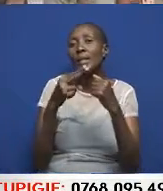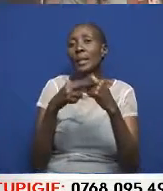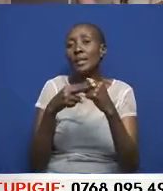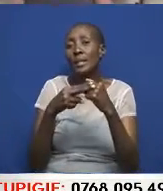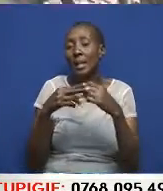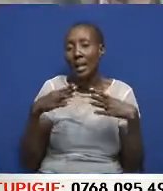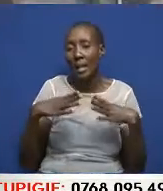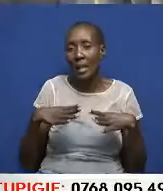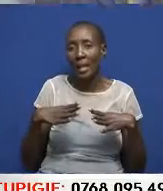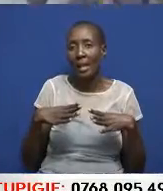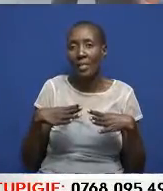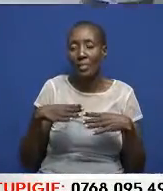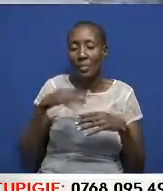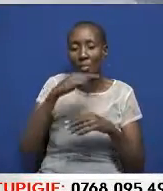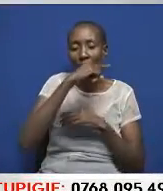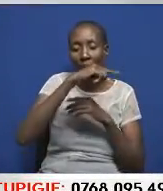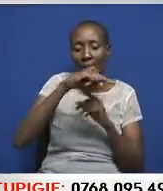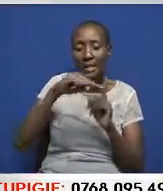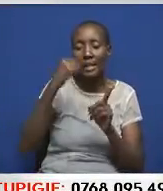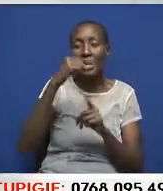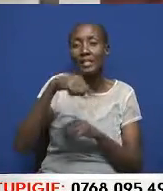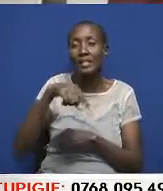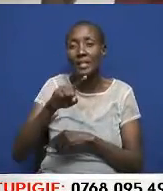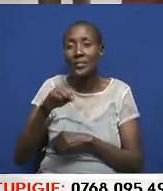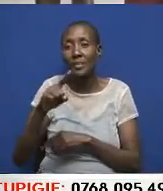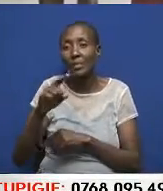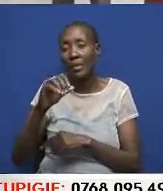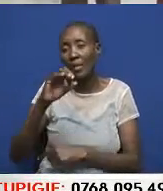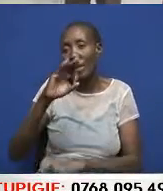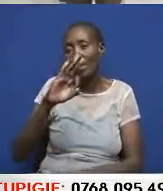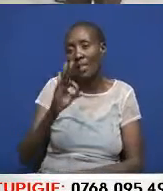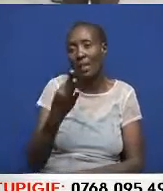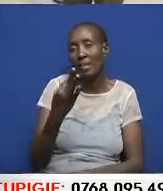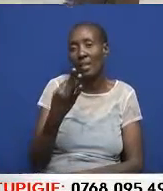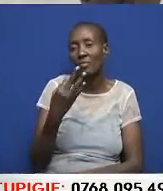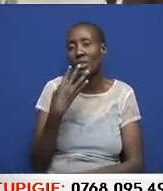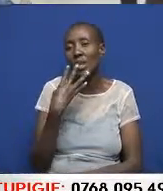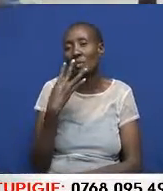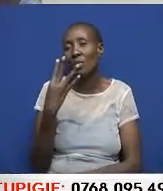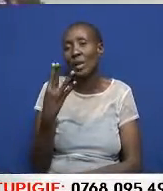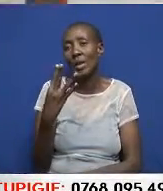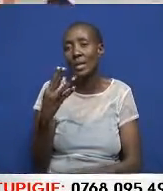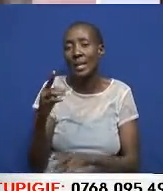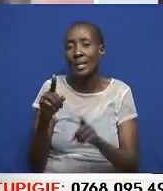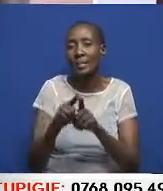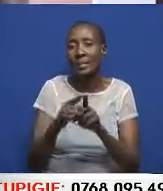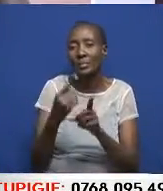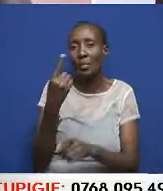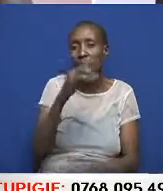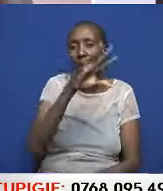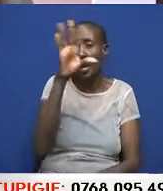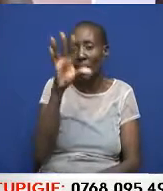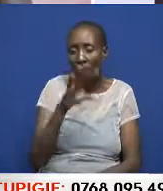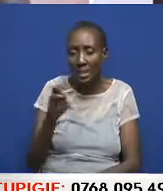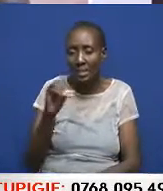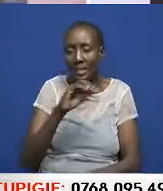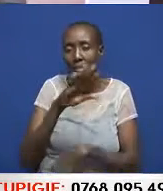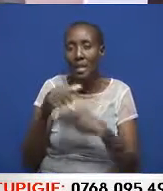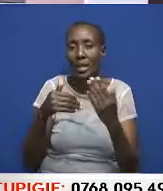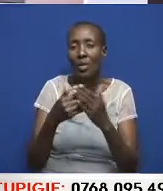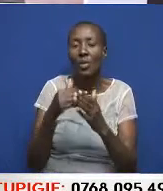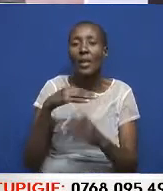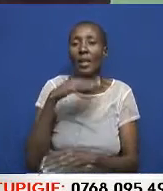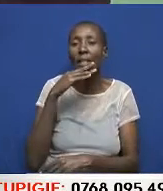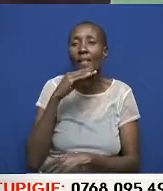watu ambao hujitoa uhai imegonga 3,400. Hii ikiwa sawa na 1% kati ya vifo vyote vinavyotokea